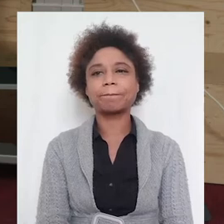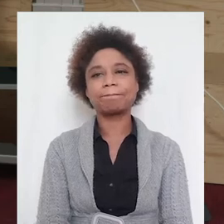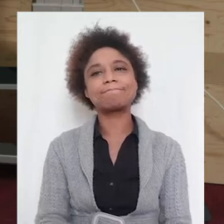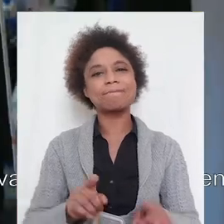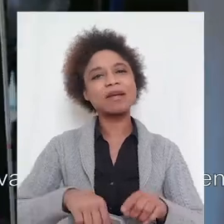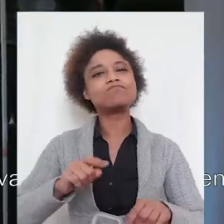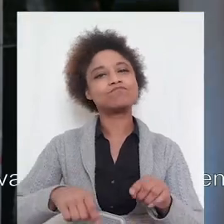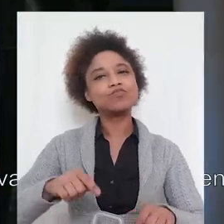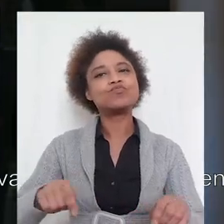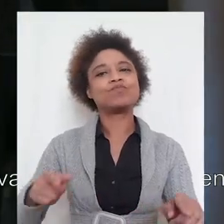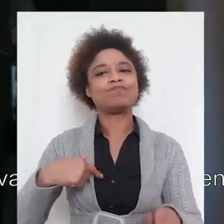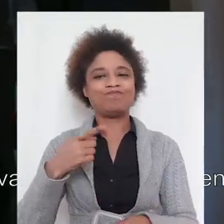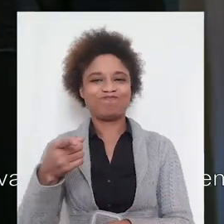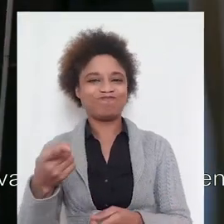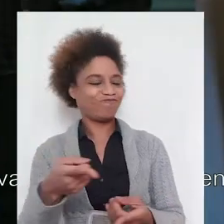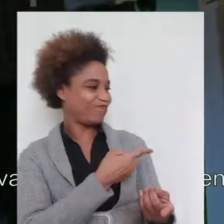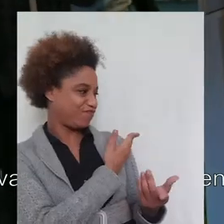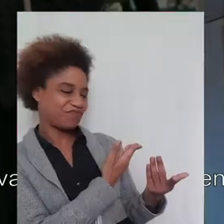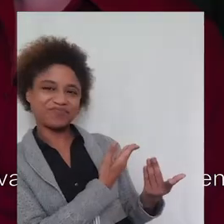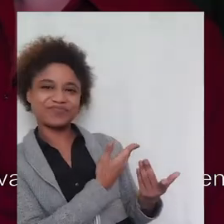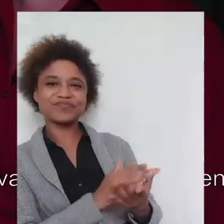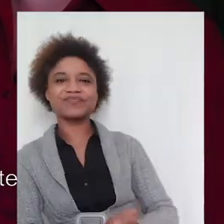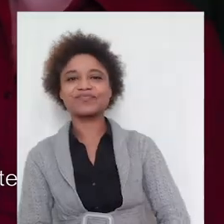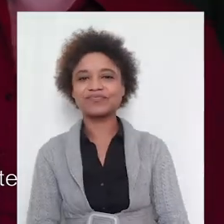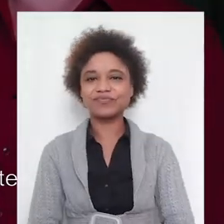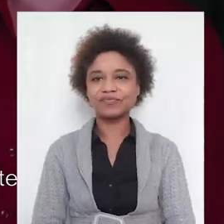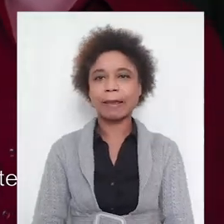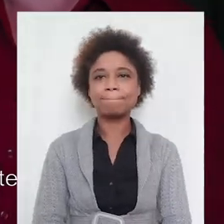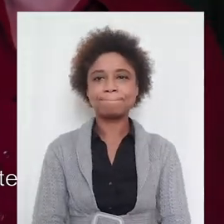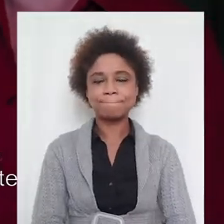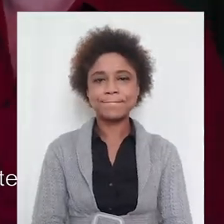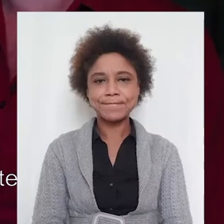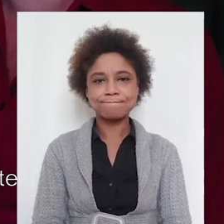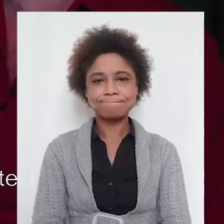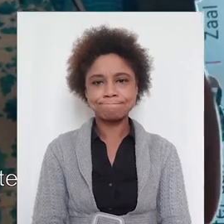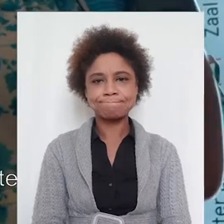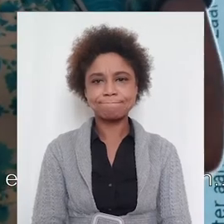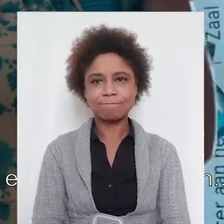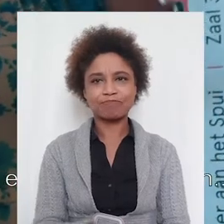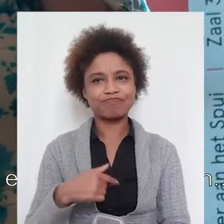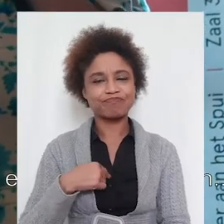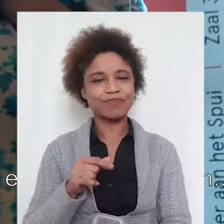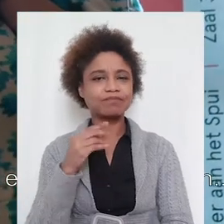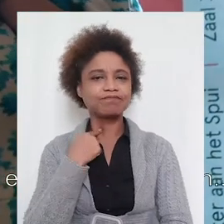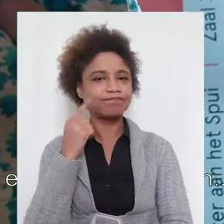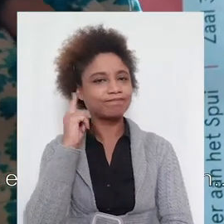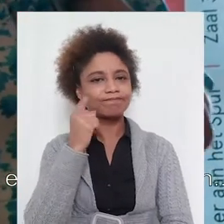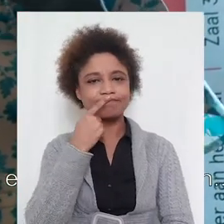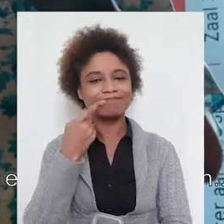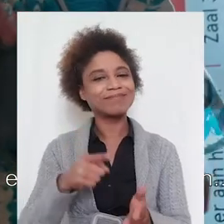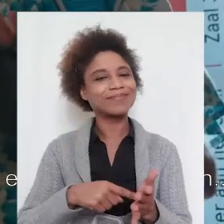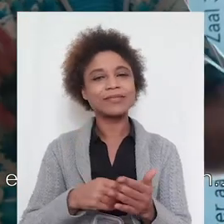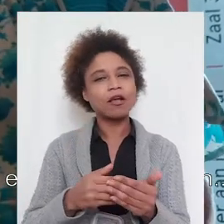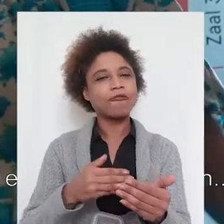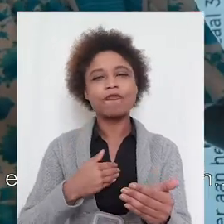De blinde mensen willen we een beleving meegeven van de voorstellingen en dat doen we door andere zintuigen te laten gebruiken. Dat betekent dat we voor de voorstellingen een meet